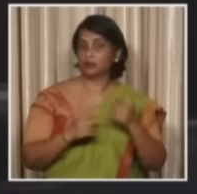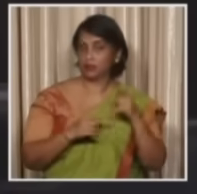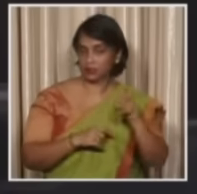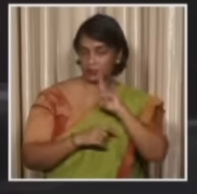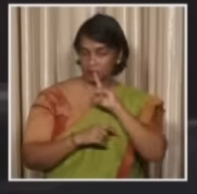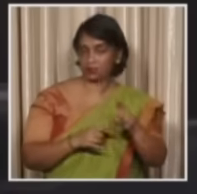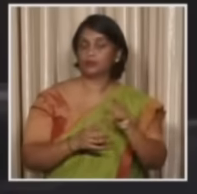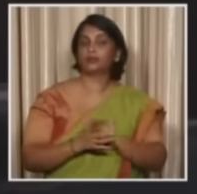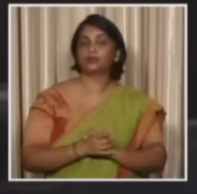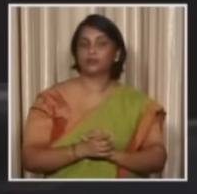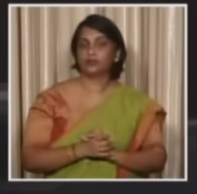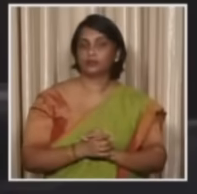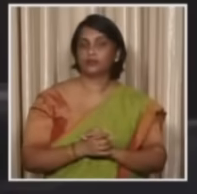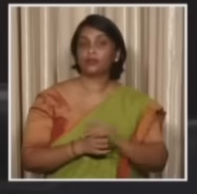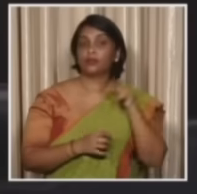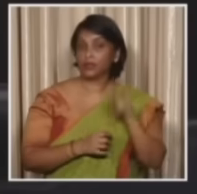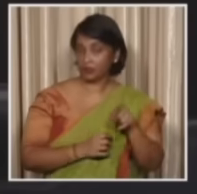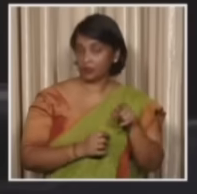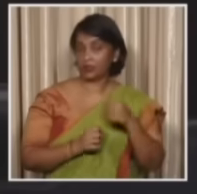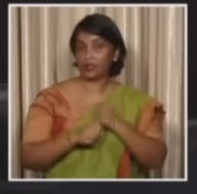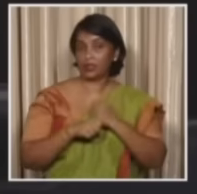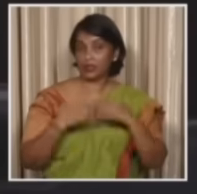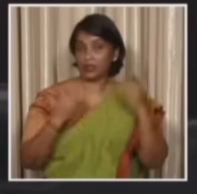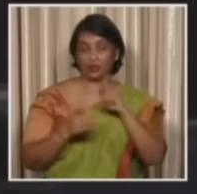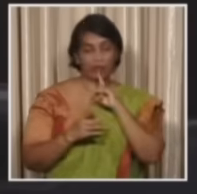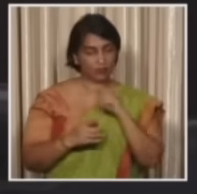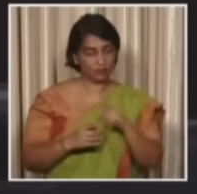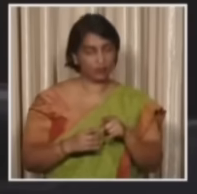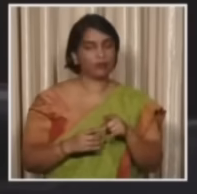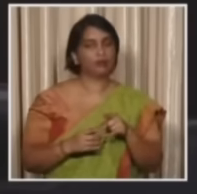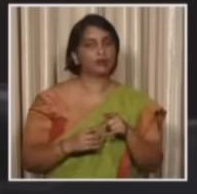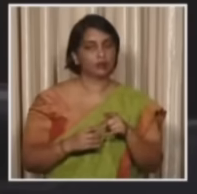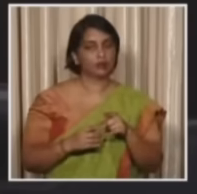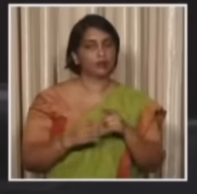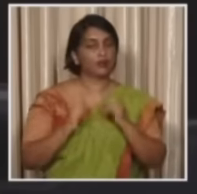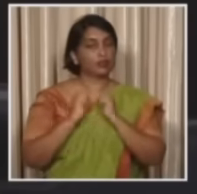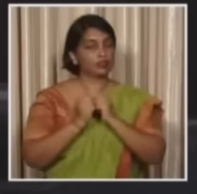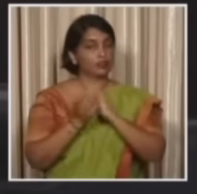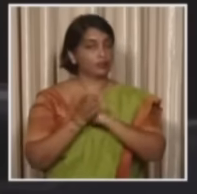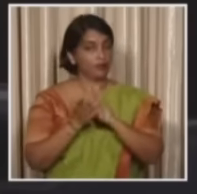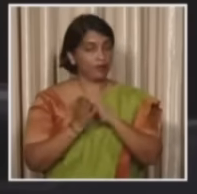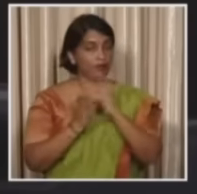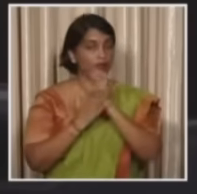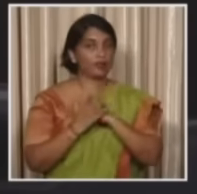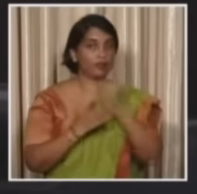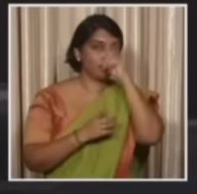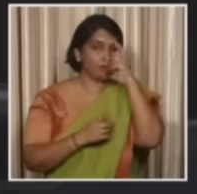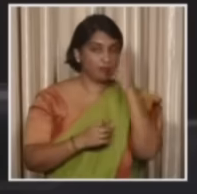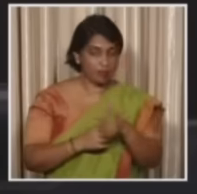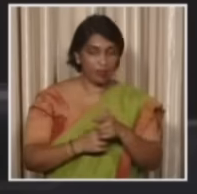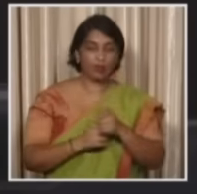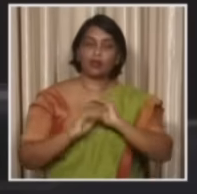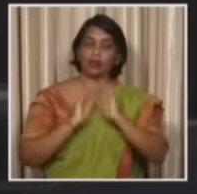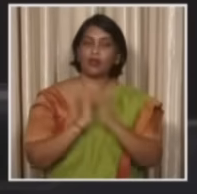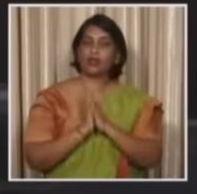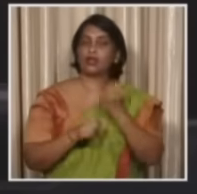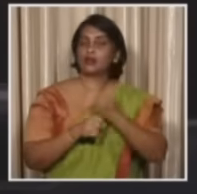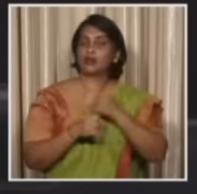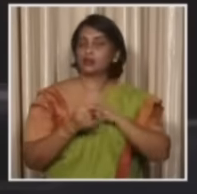තමයි තියෙන්නේ. ඒකේ ඒ ගැසට් එකේ තියෙන සේවා ව්‍යවස්ථාව වැටුප්තලය මේ ග්‍රාම